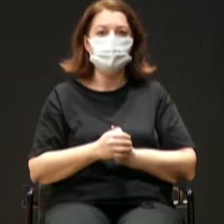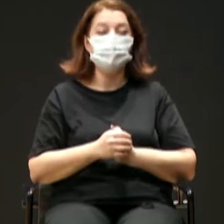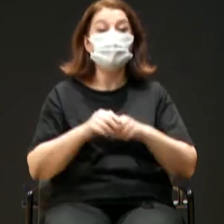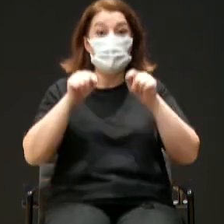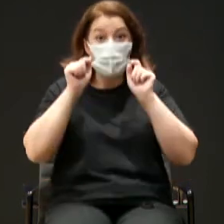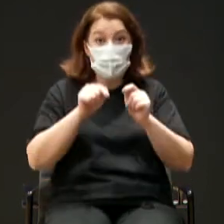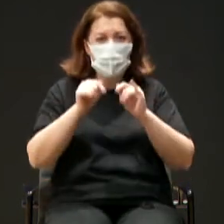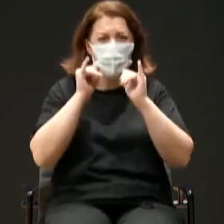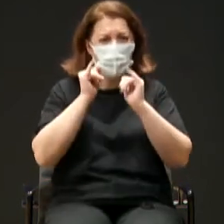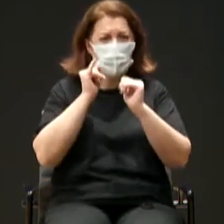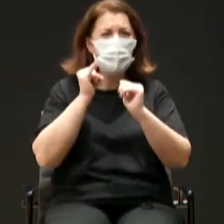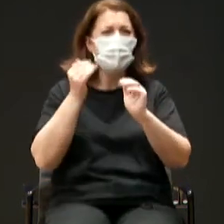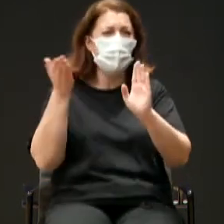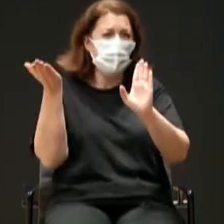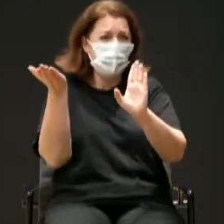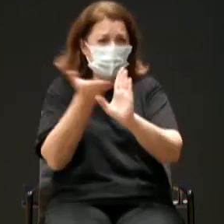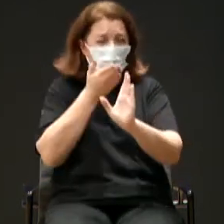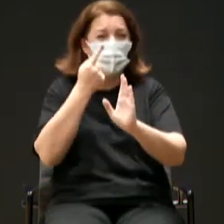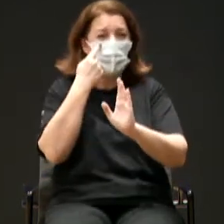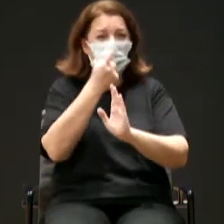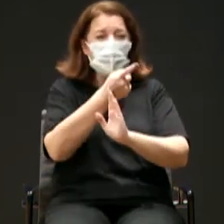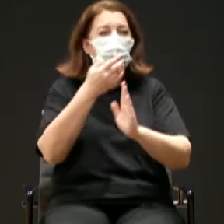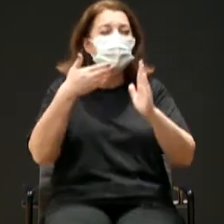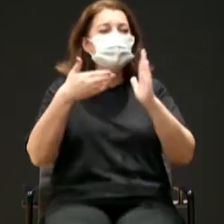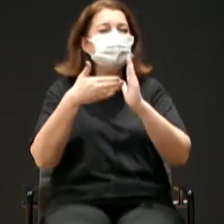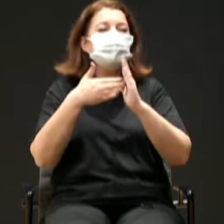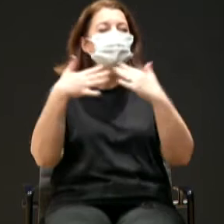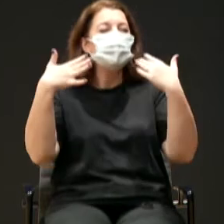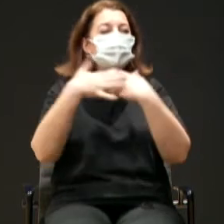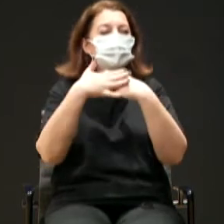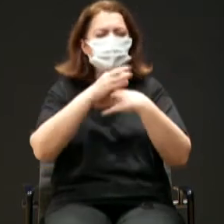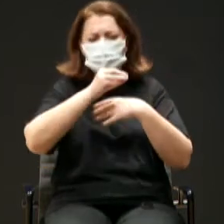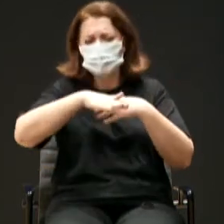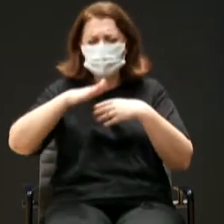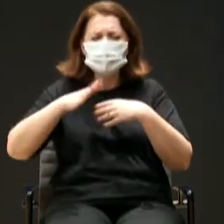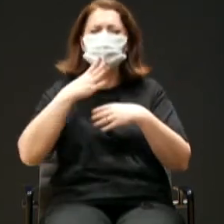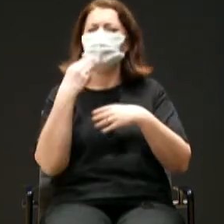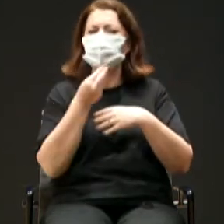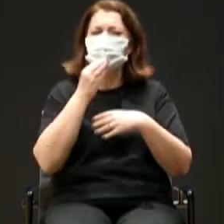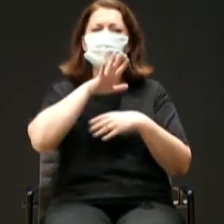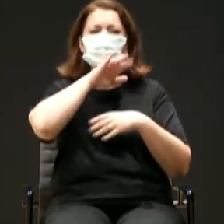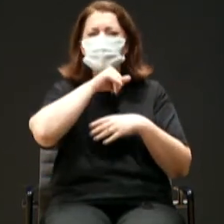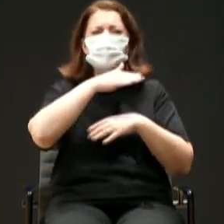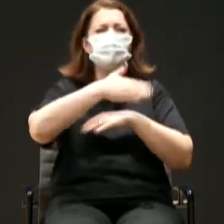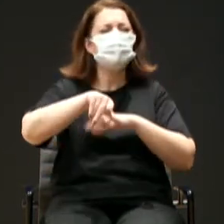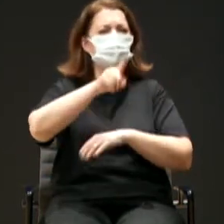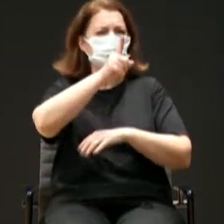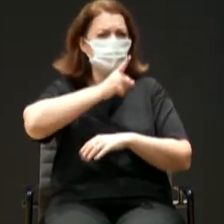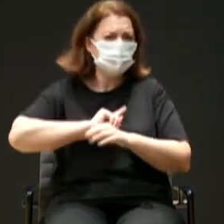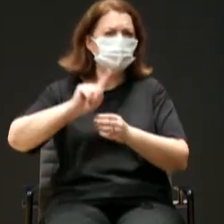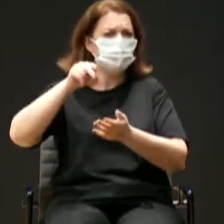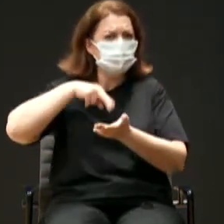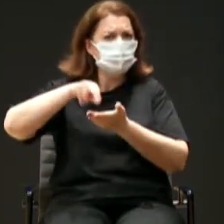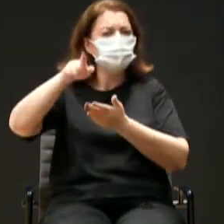Bu hain darbe girişimi gecesinde çoluk, çocuk, genç, yaşlı sokaklara inmiş